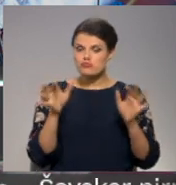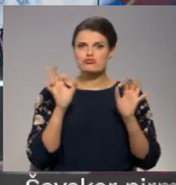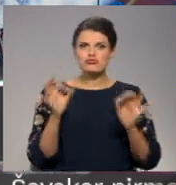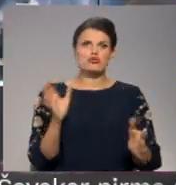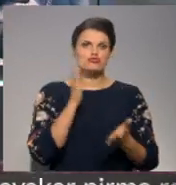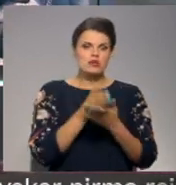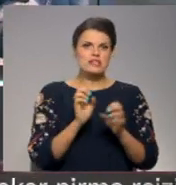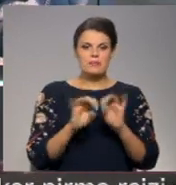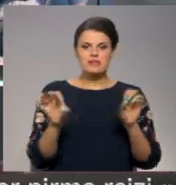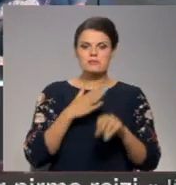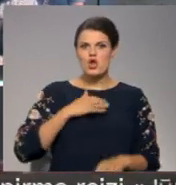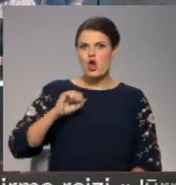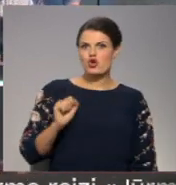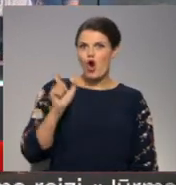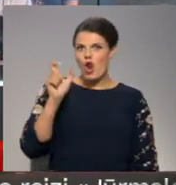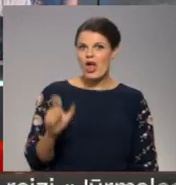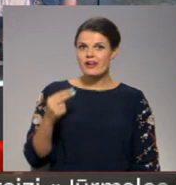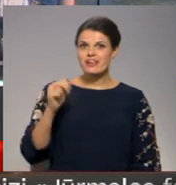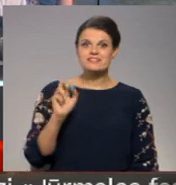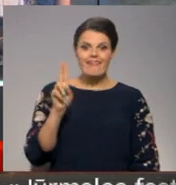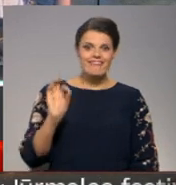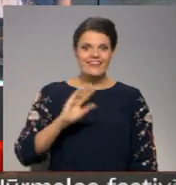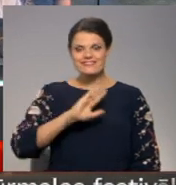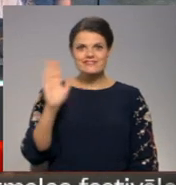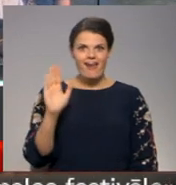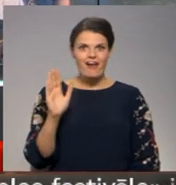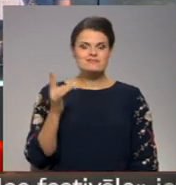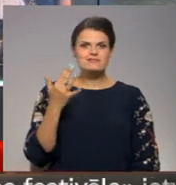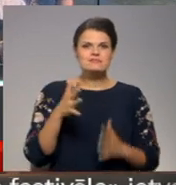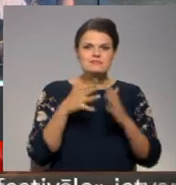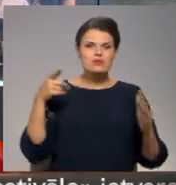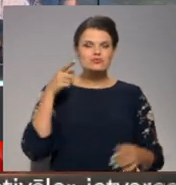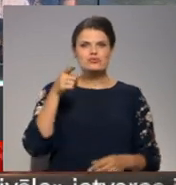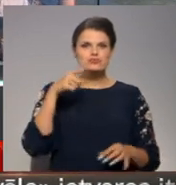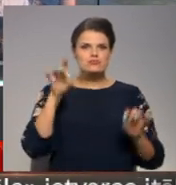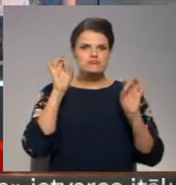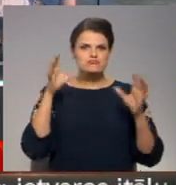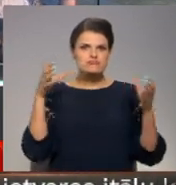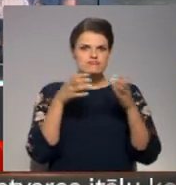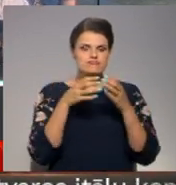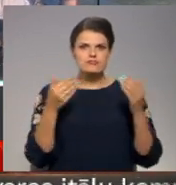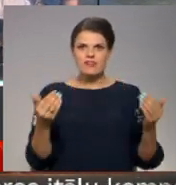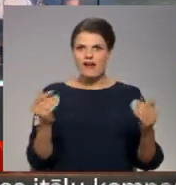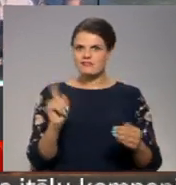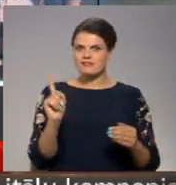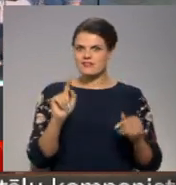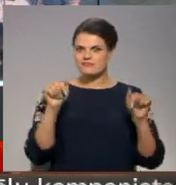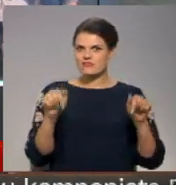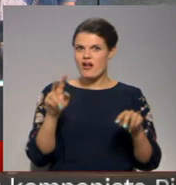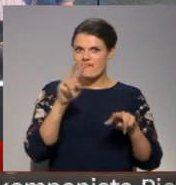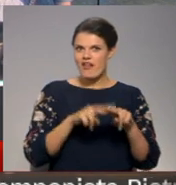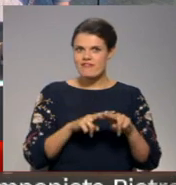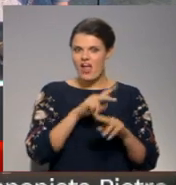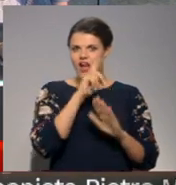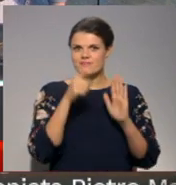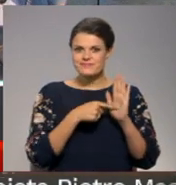ir gatava pastāstīt mana kolēģe Zane Brikmane. Sveika, Zane, starp cik daudziem tūkstošiem popmūzikas gardēžu tu šobrīd atrodies?